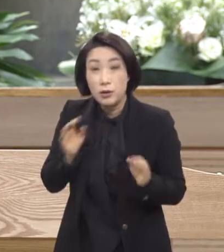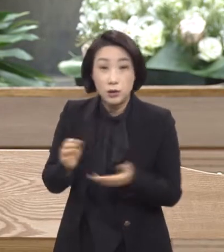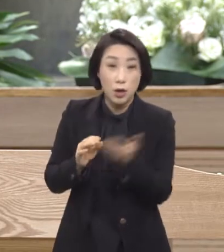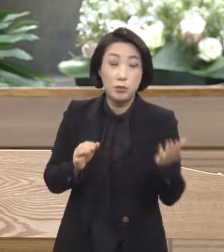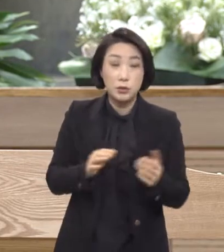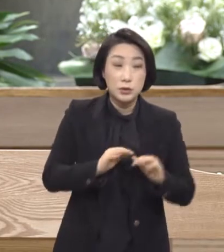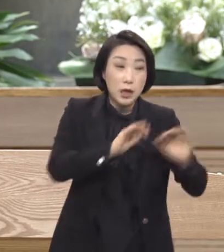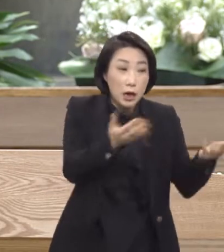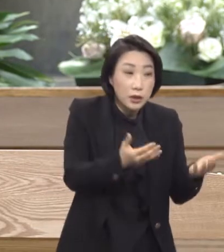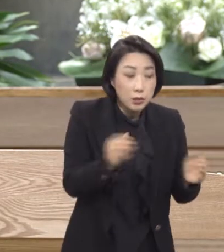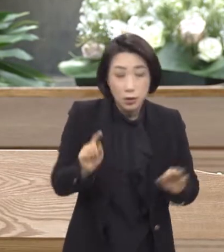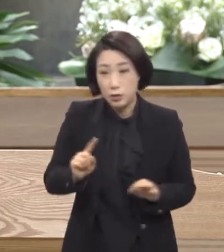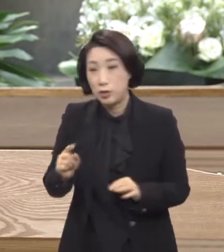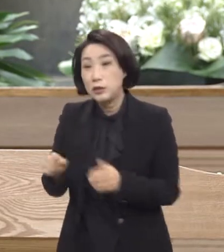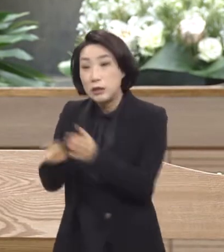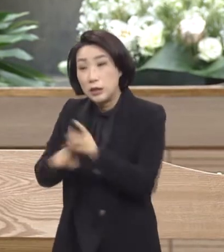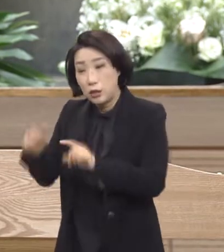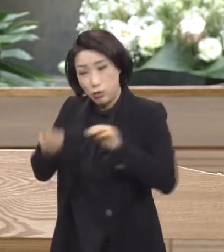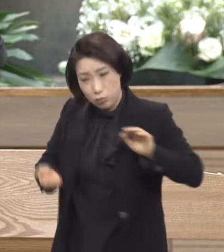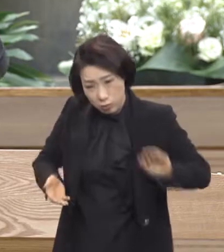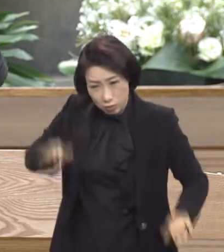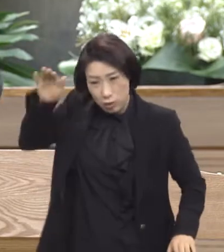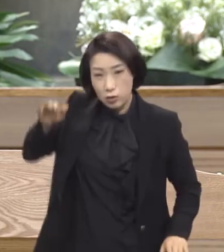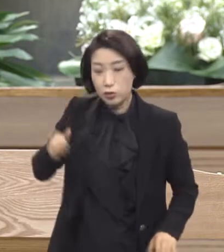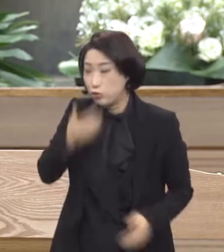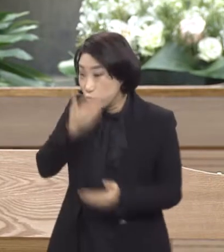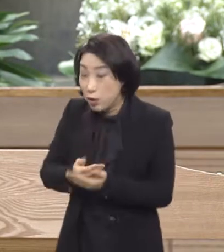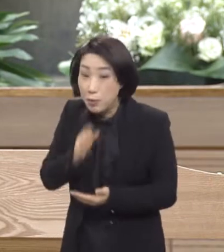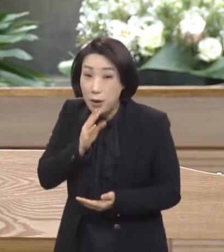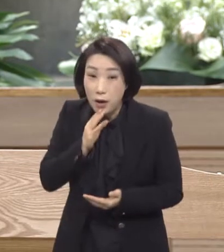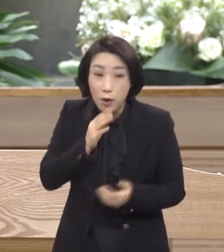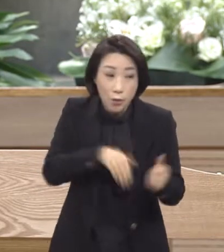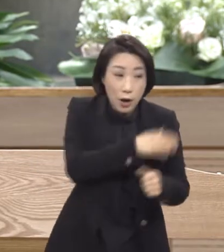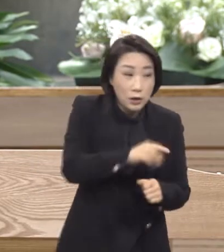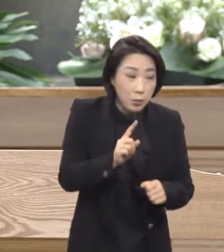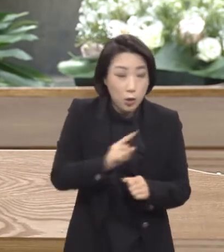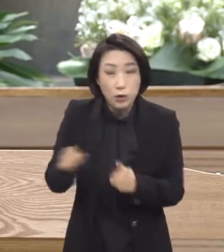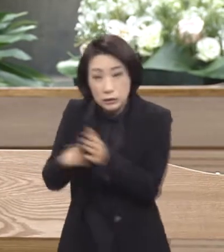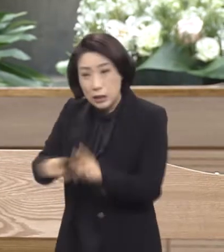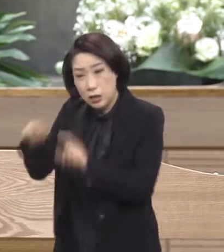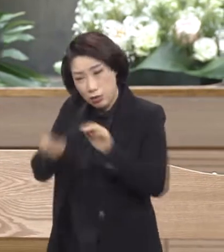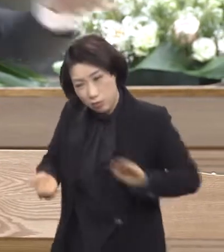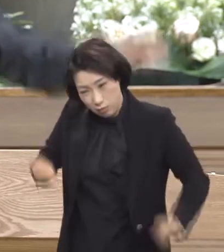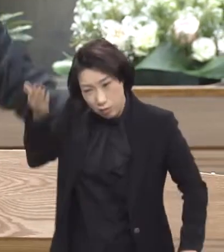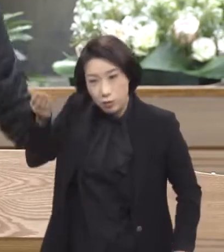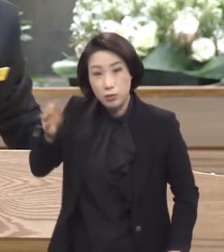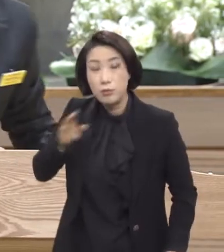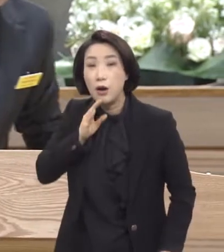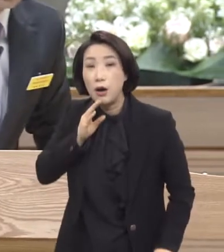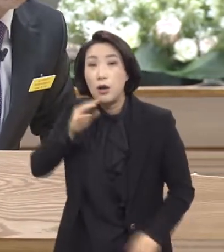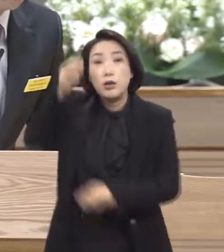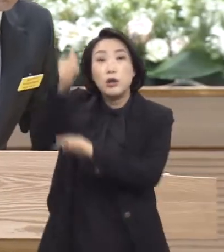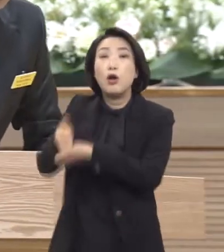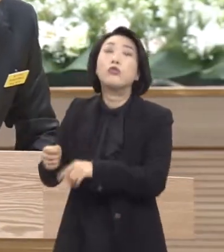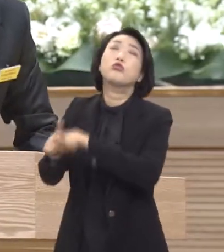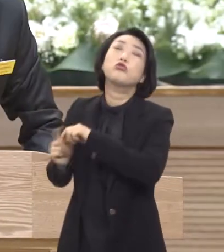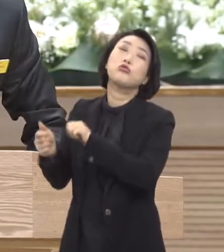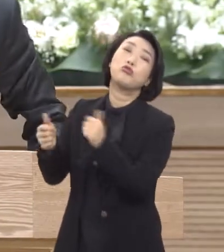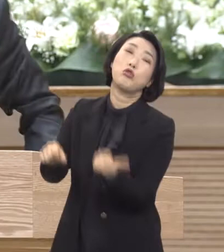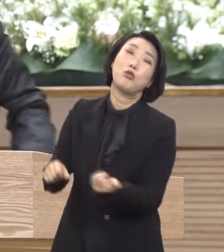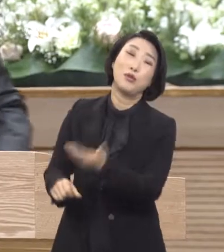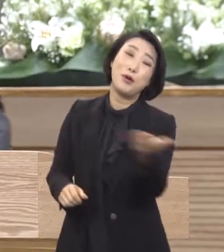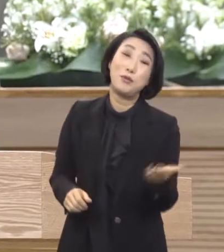재산보다 크게 했습니다. 자기 어떤 환경보다 크게 했습니다. 그러니까 결국은 다 순교하지 않습니까?